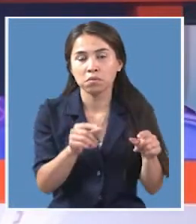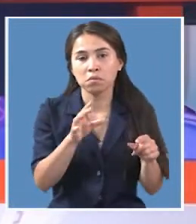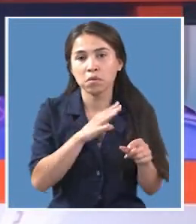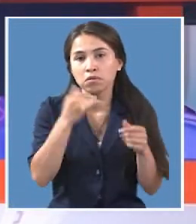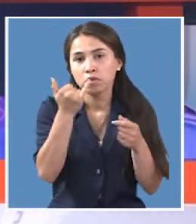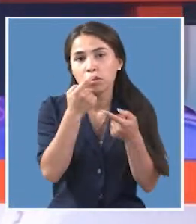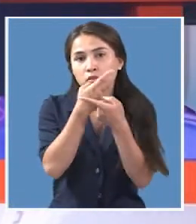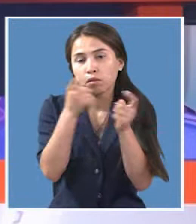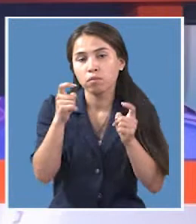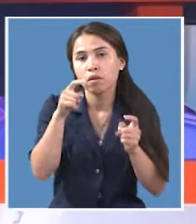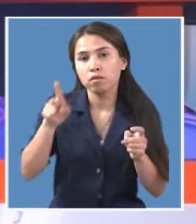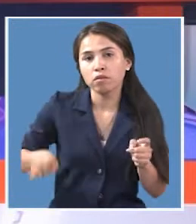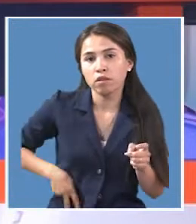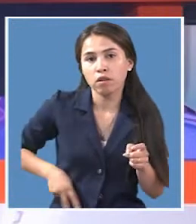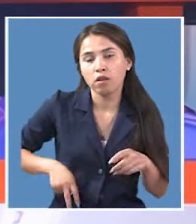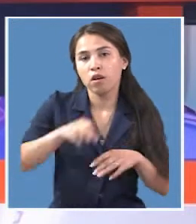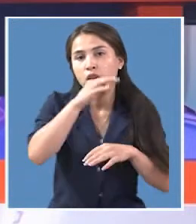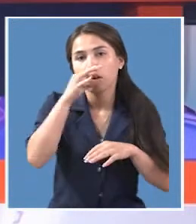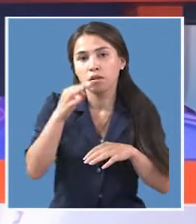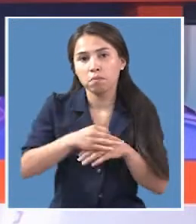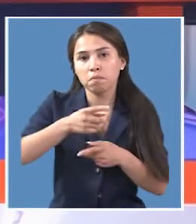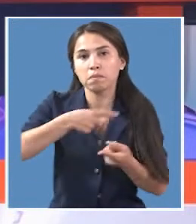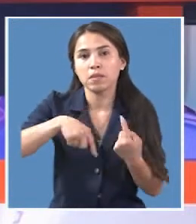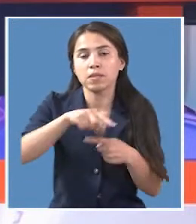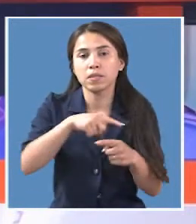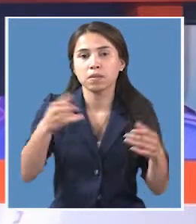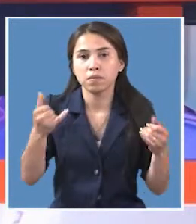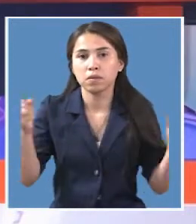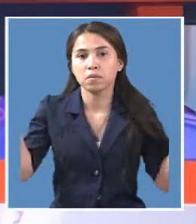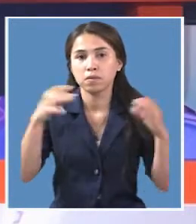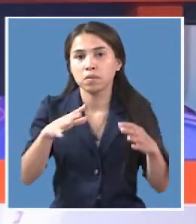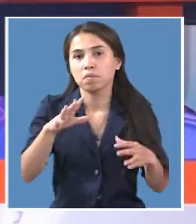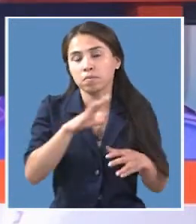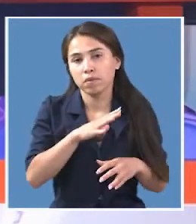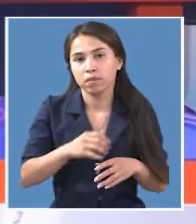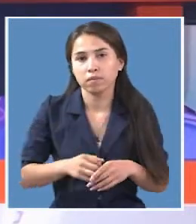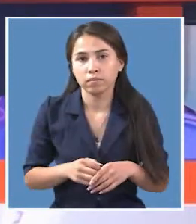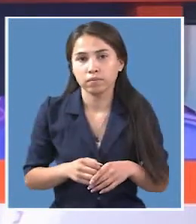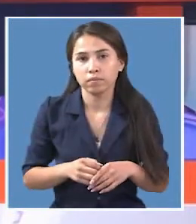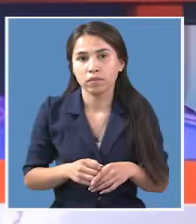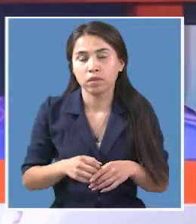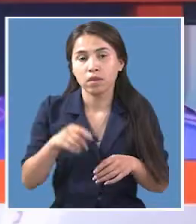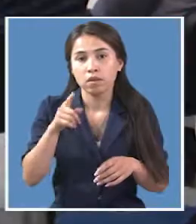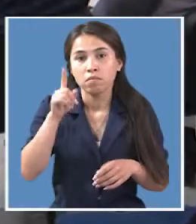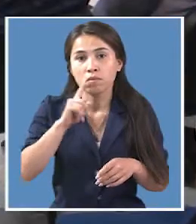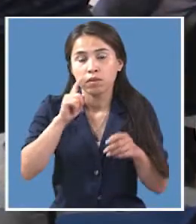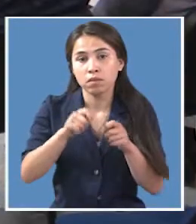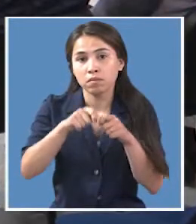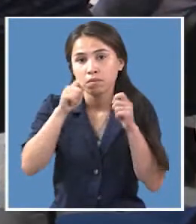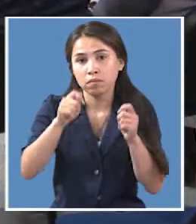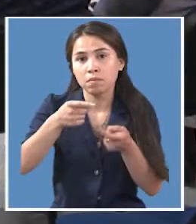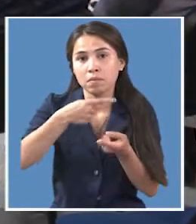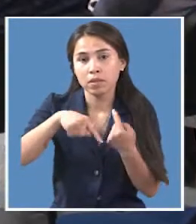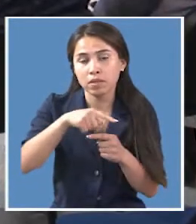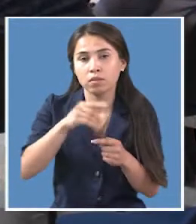директора по экономическим вопросам Палаты предпринимателей Жамбылской области в ходе брифинга службы региональной коммуникации. Для создания таких зон,